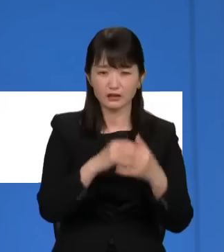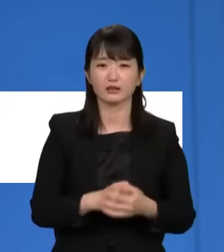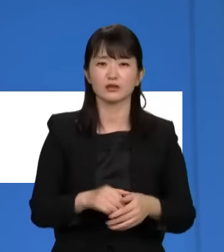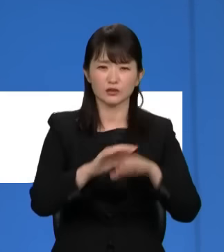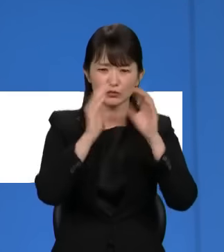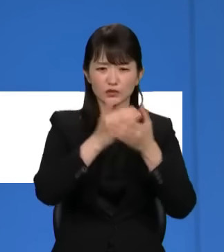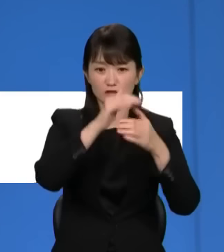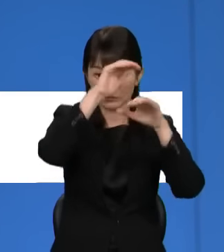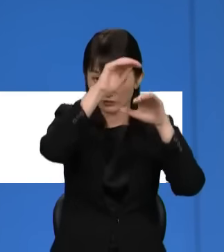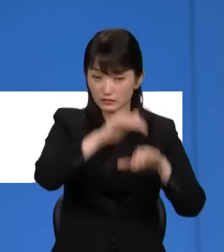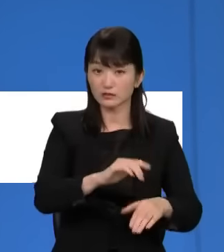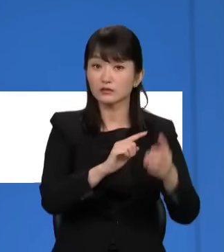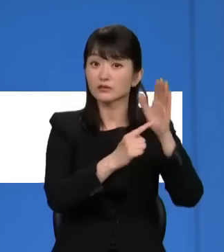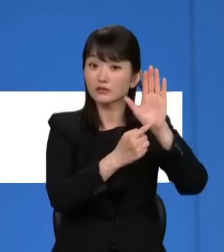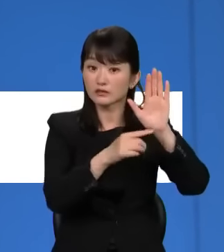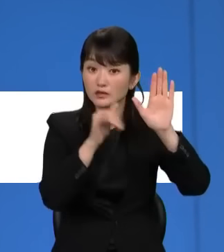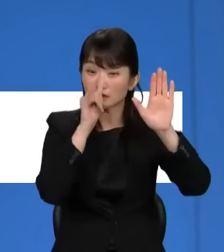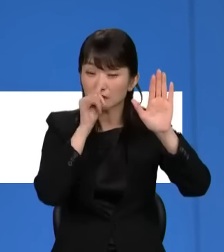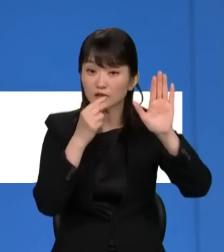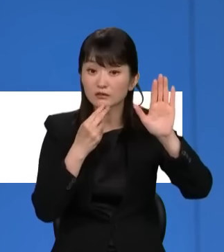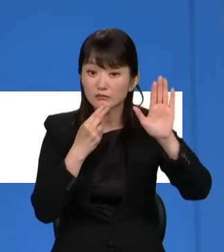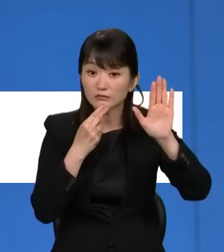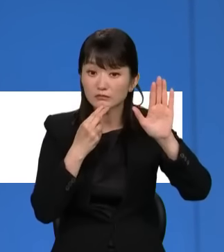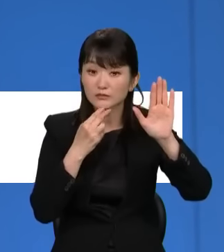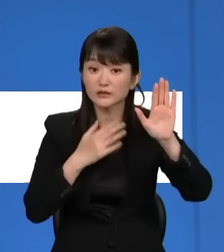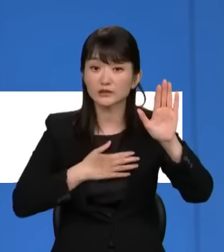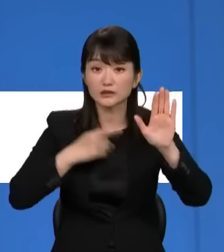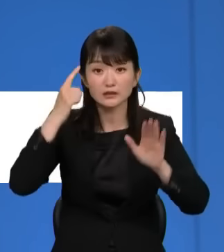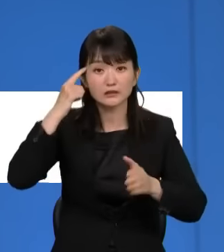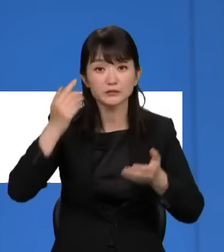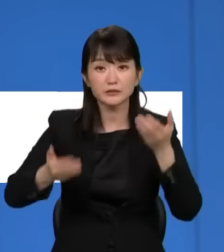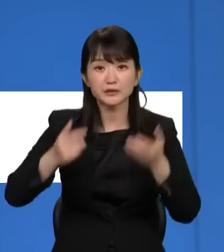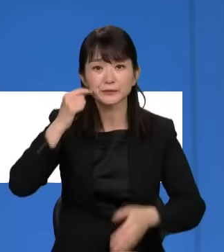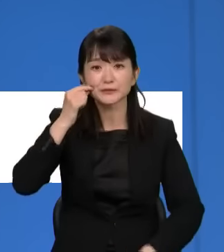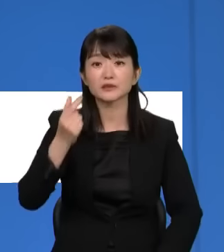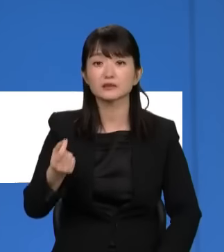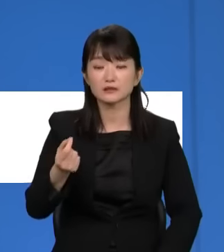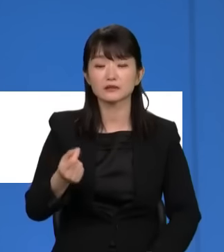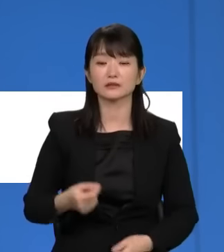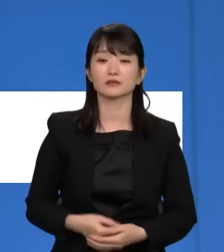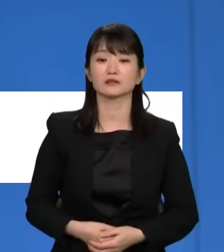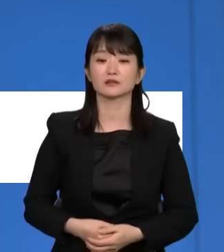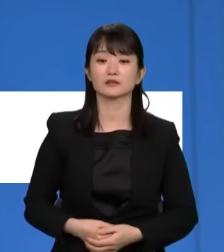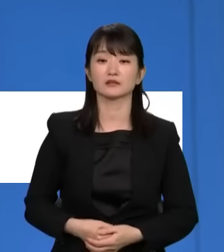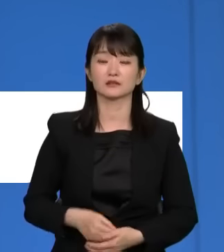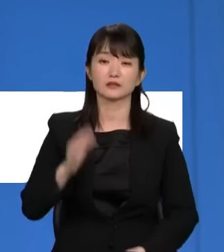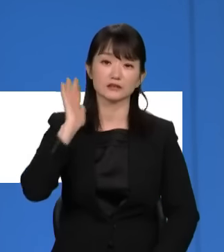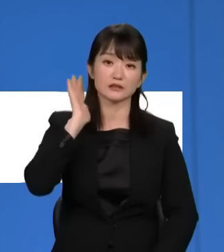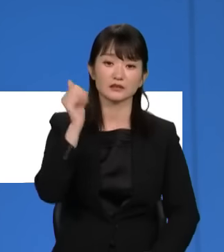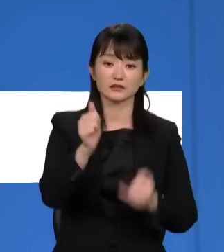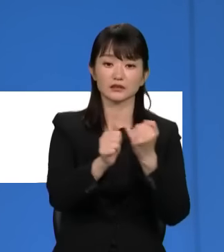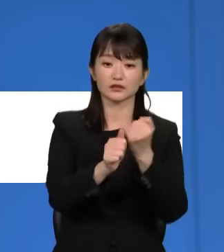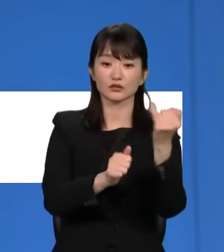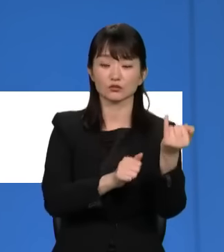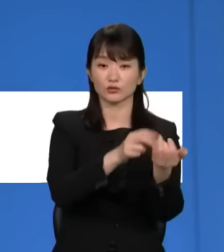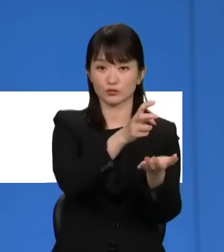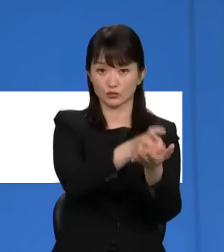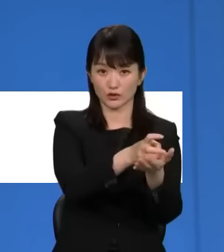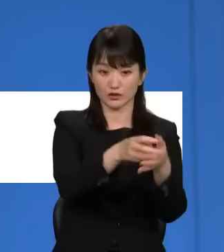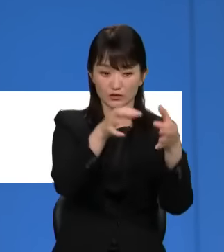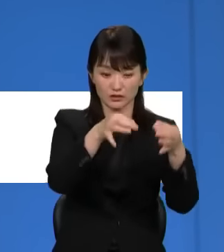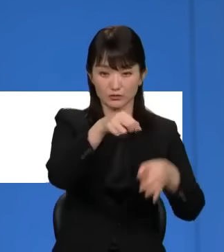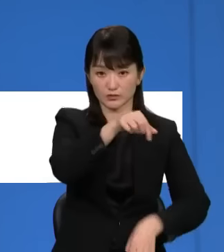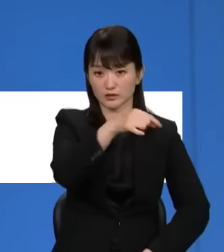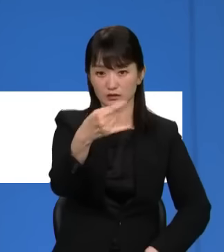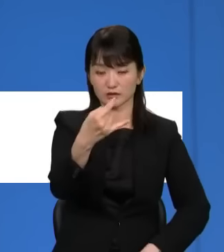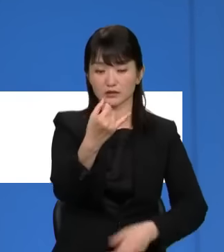내용을 공개할 수 있느냐 없느냐를 제가 판단하지 못하는 것처럼네 어 대통령의 영부인 그니까 김건희 법이